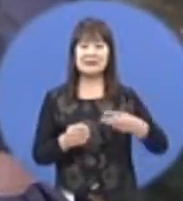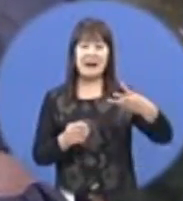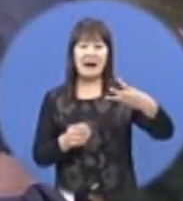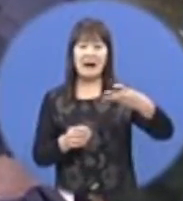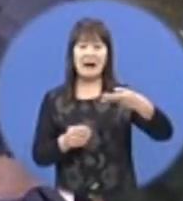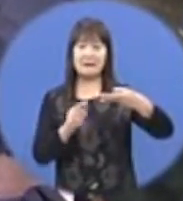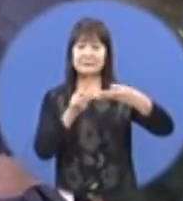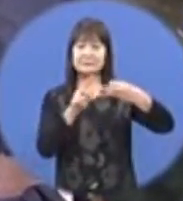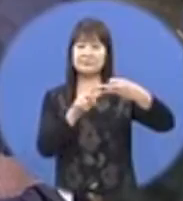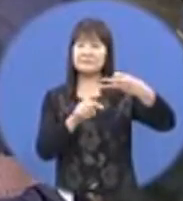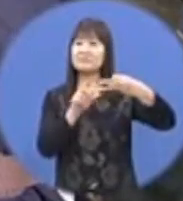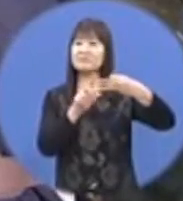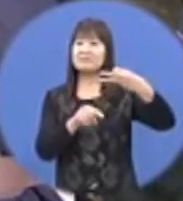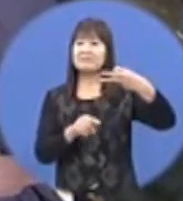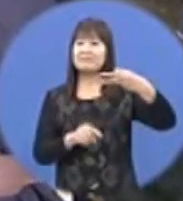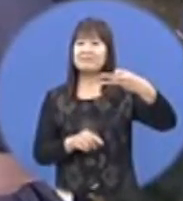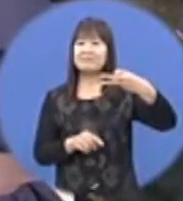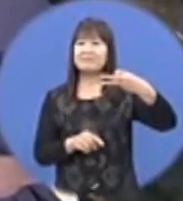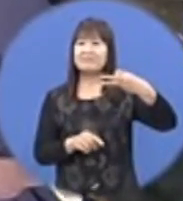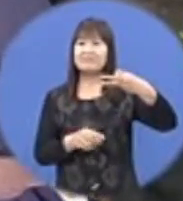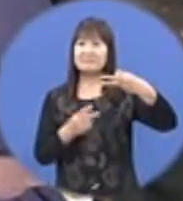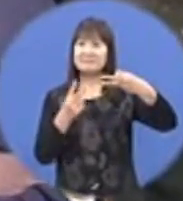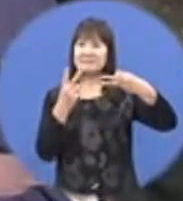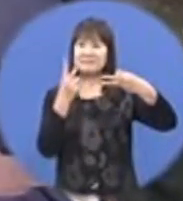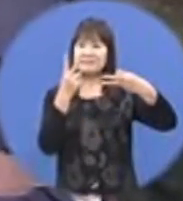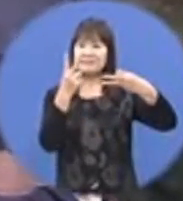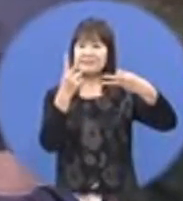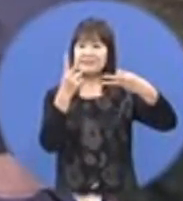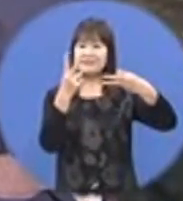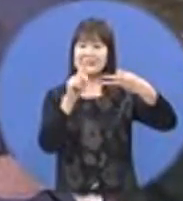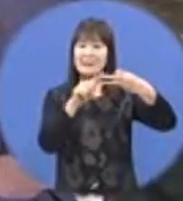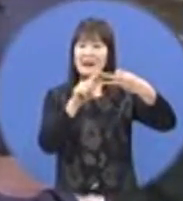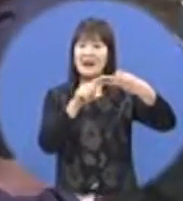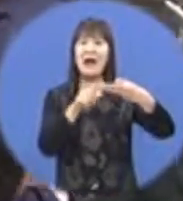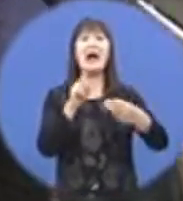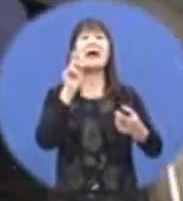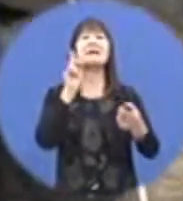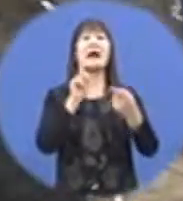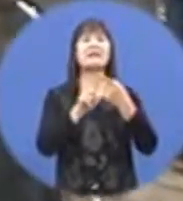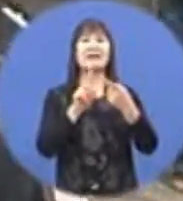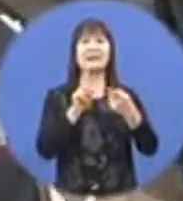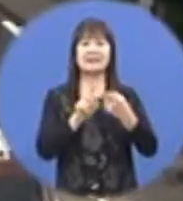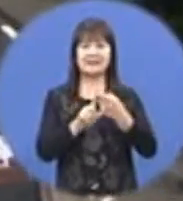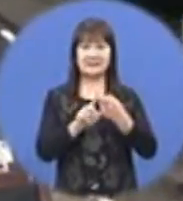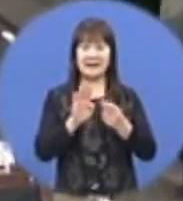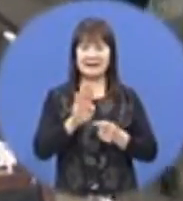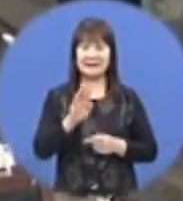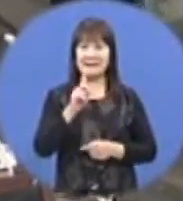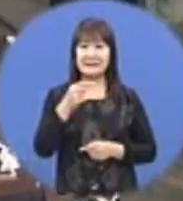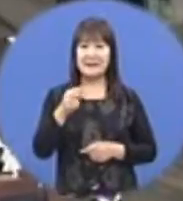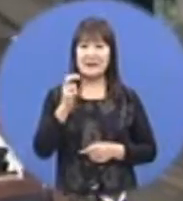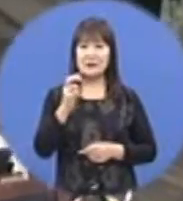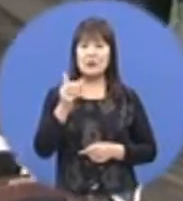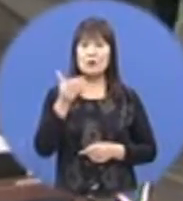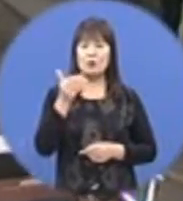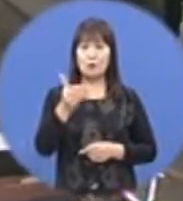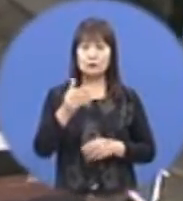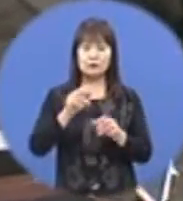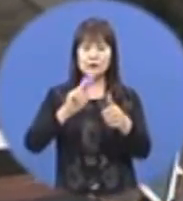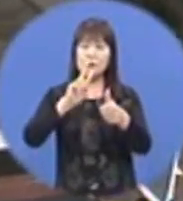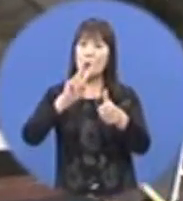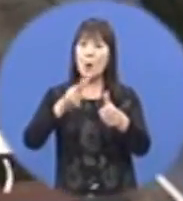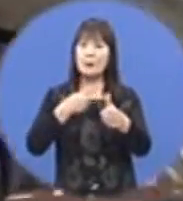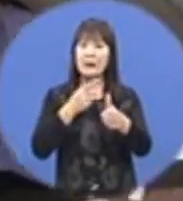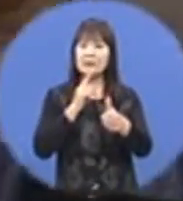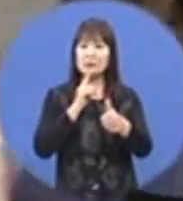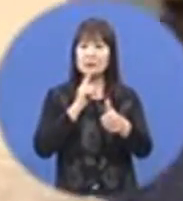う。 いや、こう来たら2番の元禄かな。 はい、当たりです。 当たりですか。 元禄です、 はい、 元禄少年と呼ばれてい